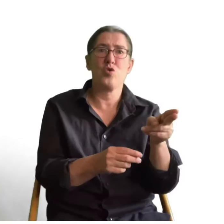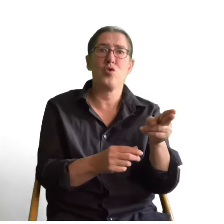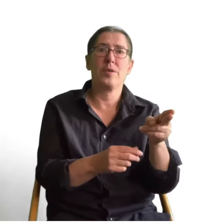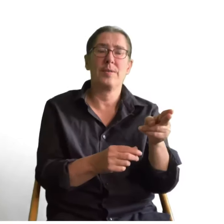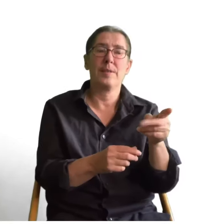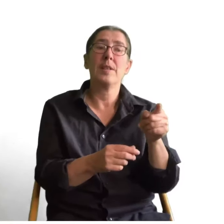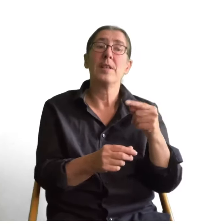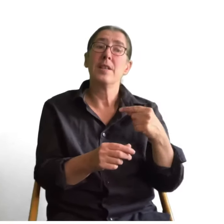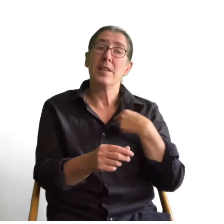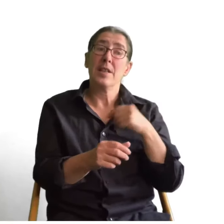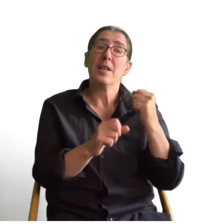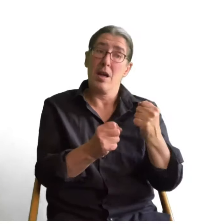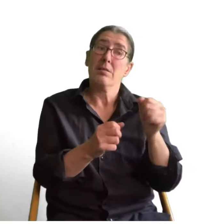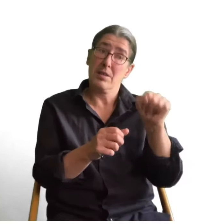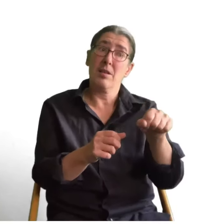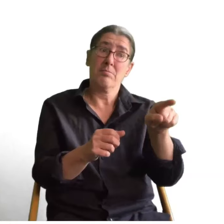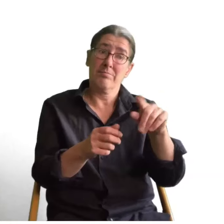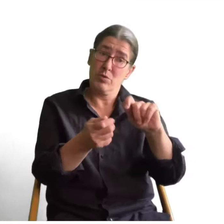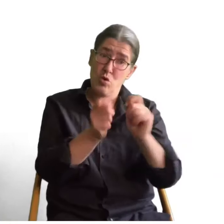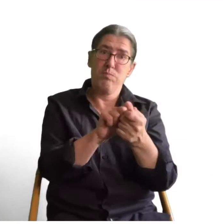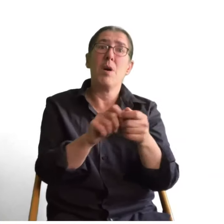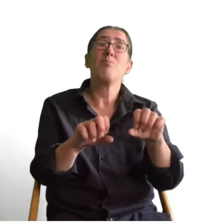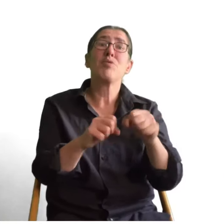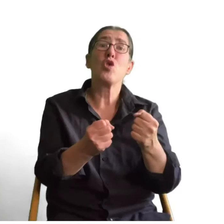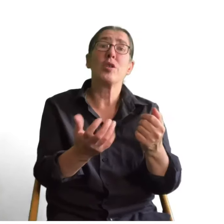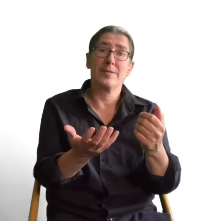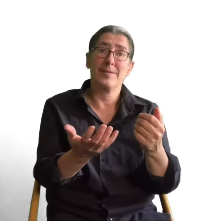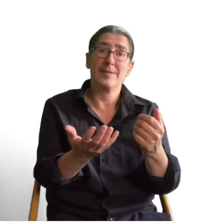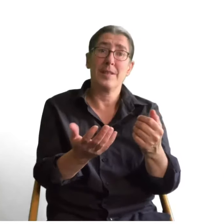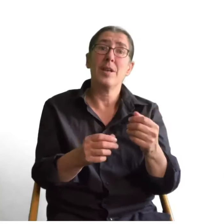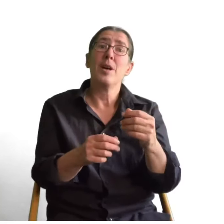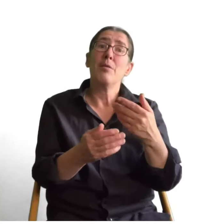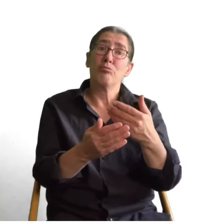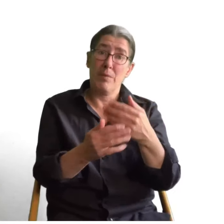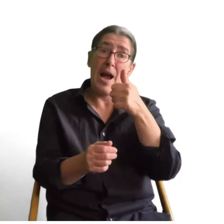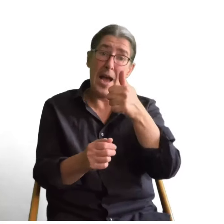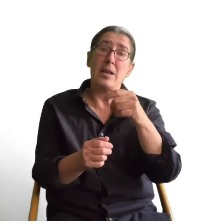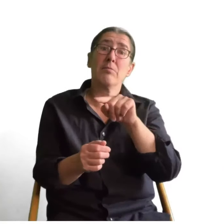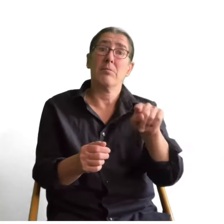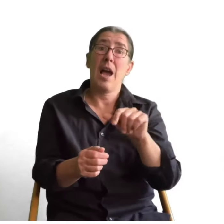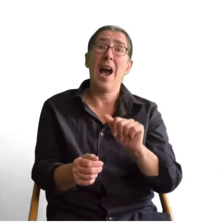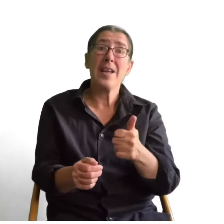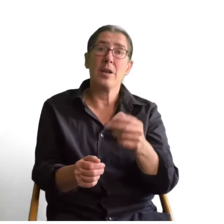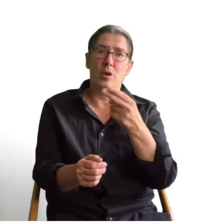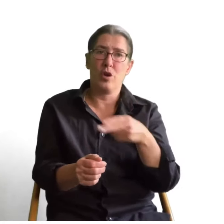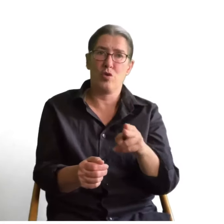einen Euro, als Bruch darstellen. Das wäre dann praktisch ein Eintel Euro.